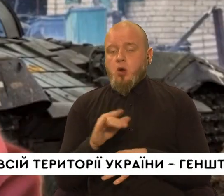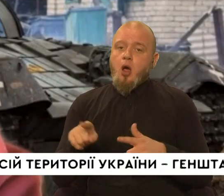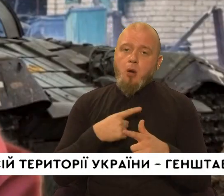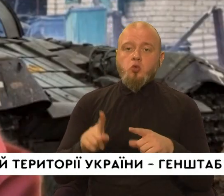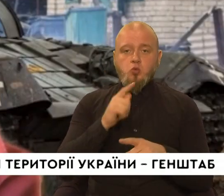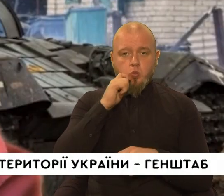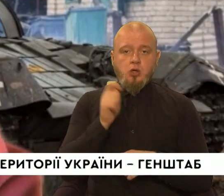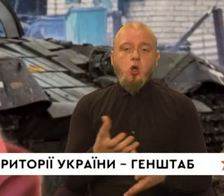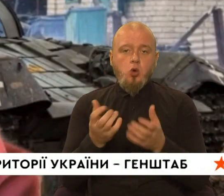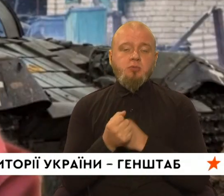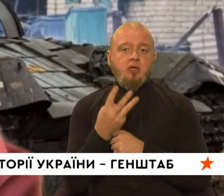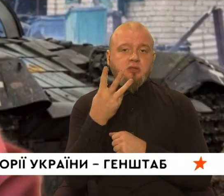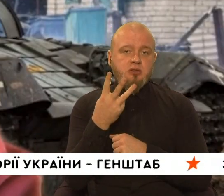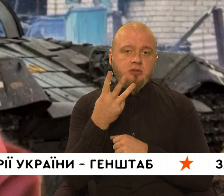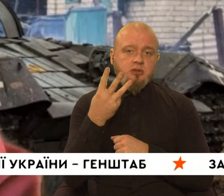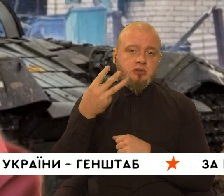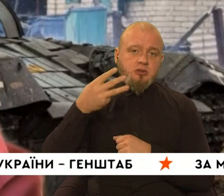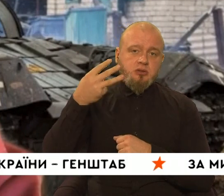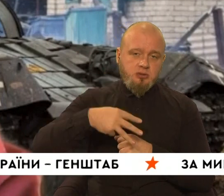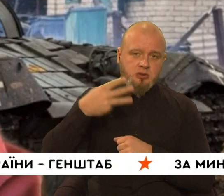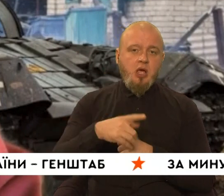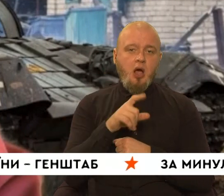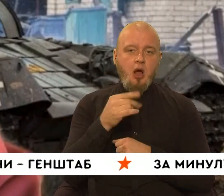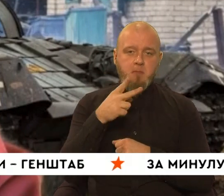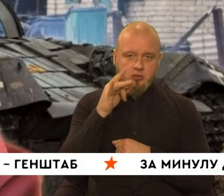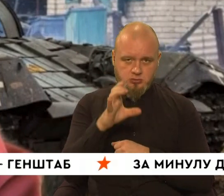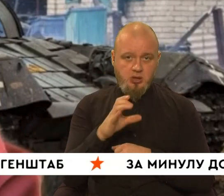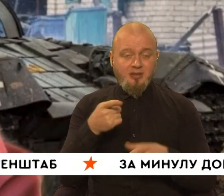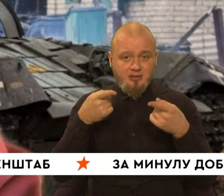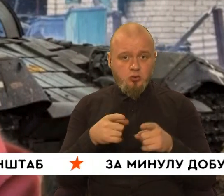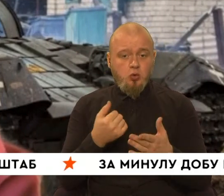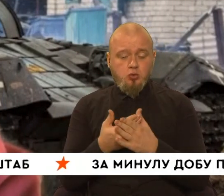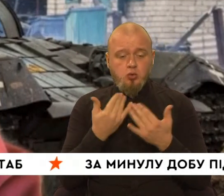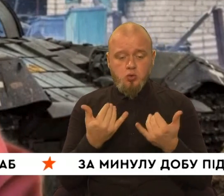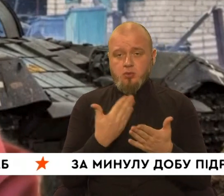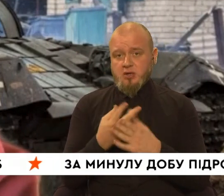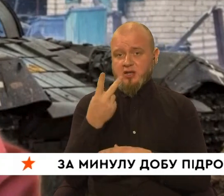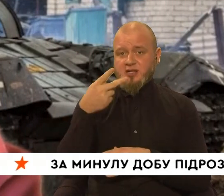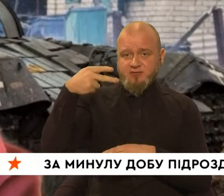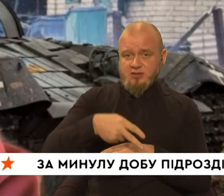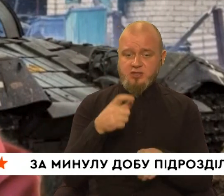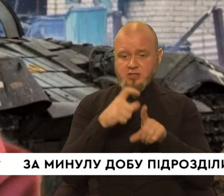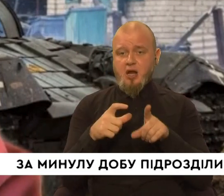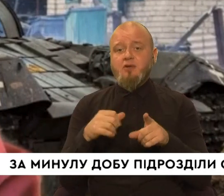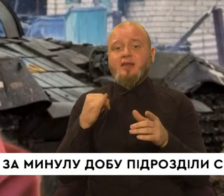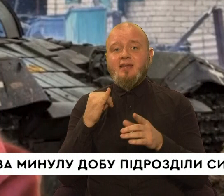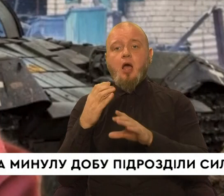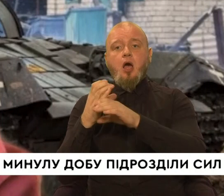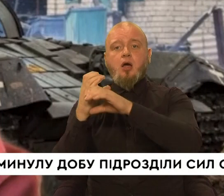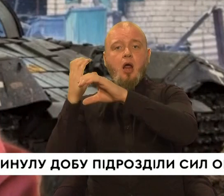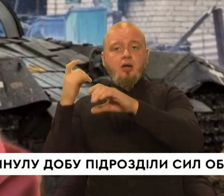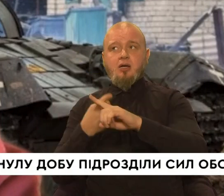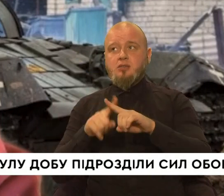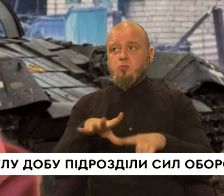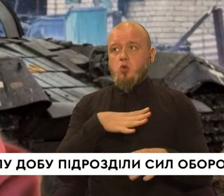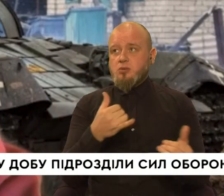або що Україна отримає 30 хаймарсів. Але дійсно зараз і до цього, наприклад, 2000 снарядів та ракет. Це було б